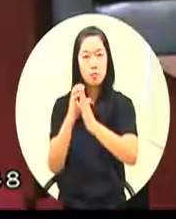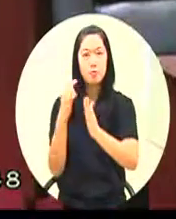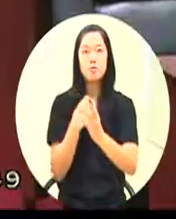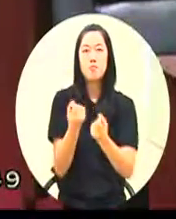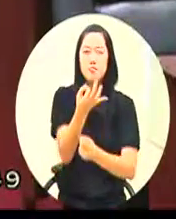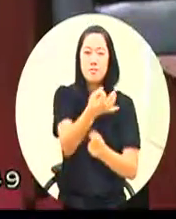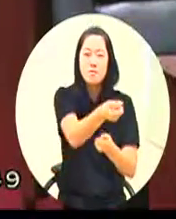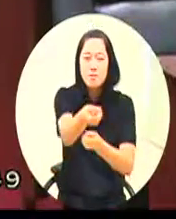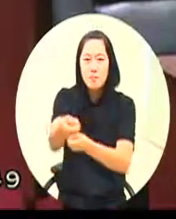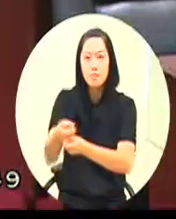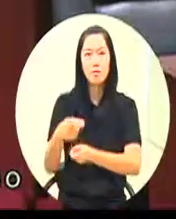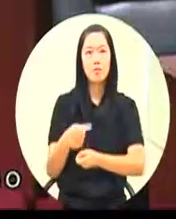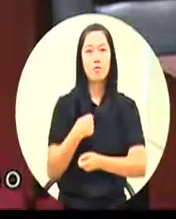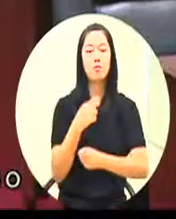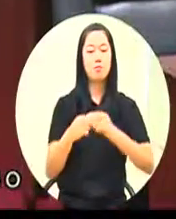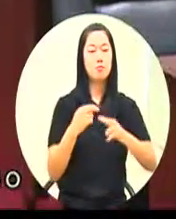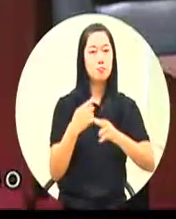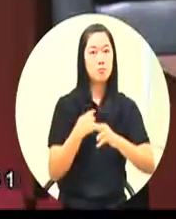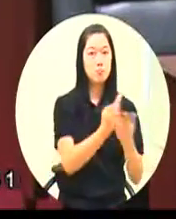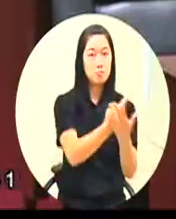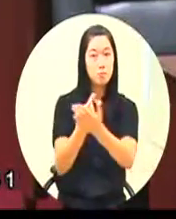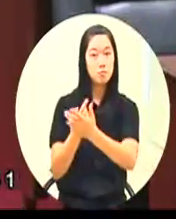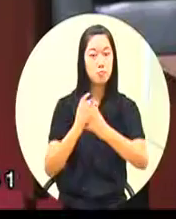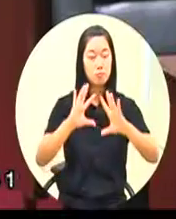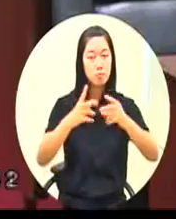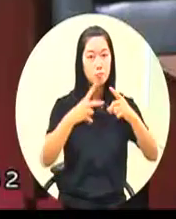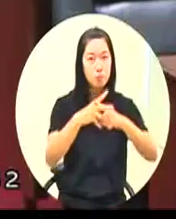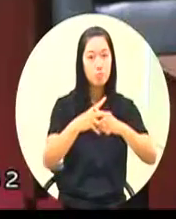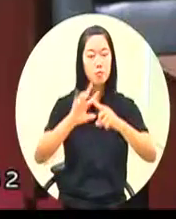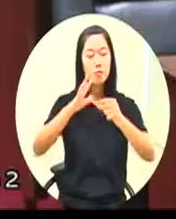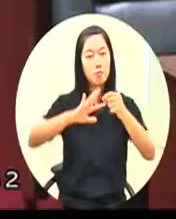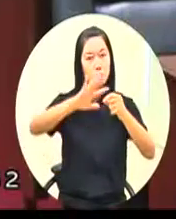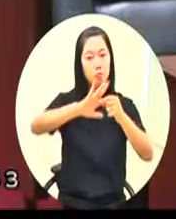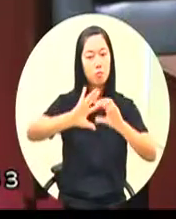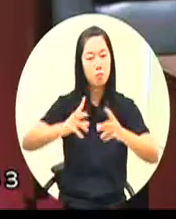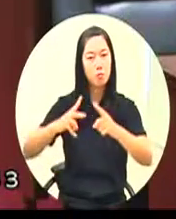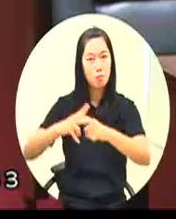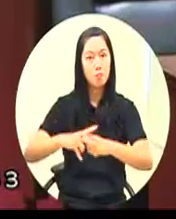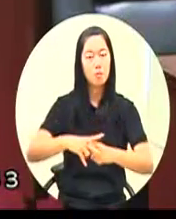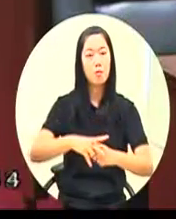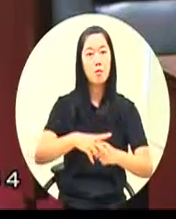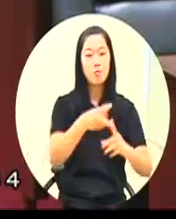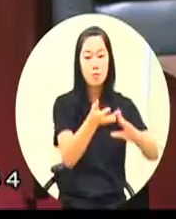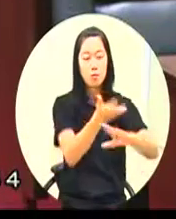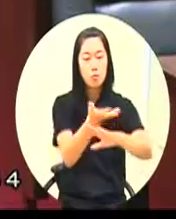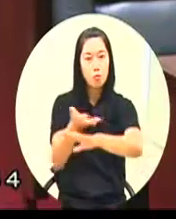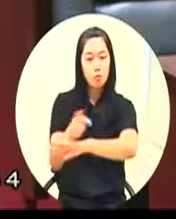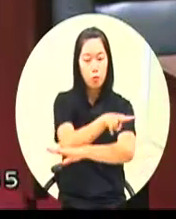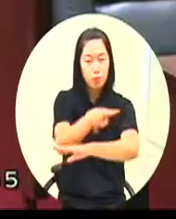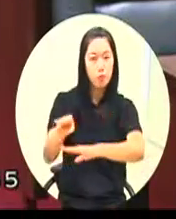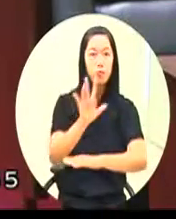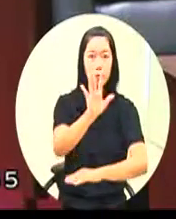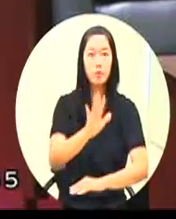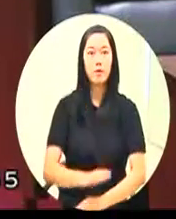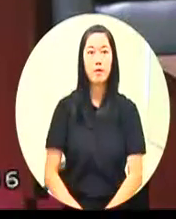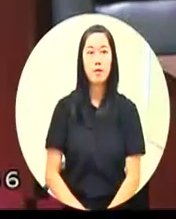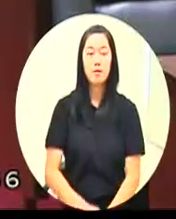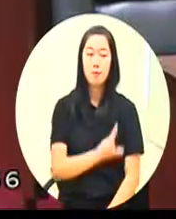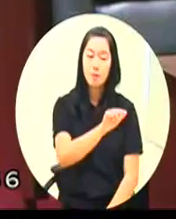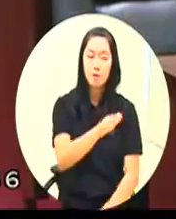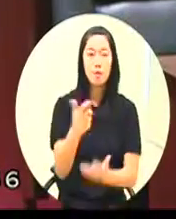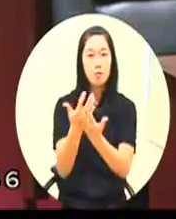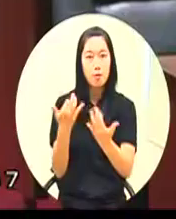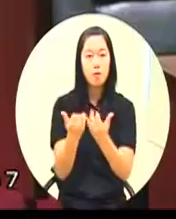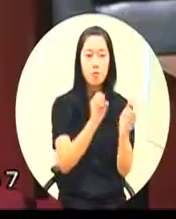我相信现在几乎应该每一个国小国中应该都有。那接着就是要让这一些老师啦、学童怎